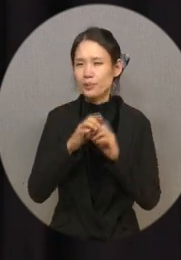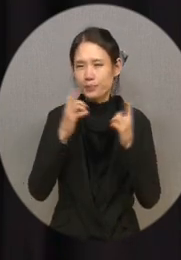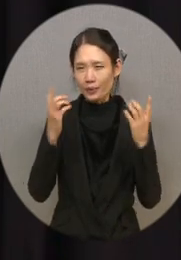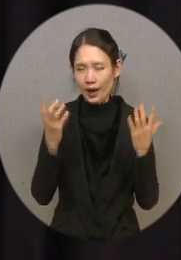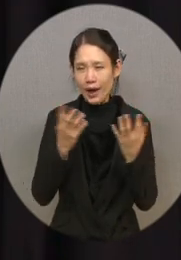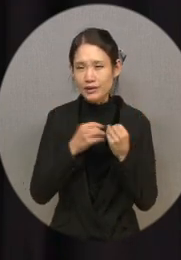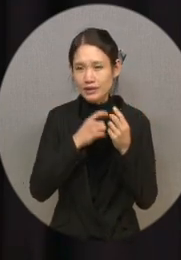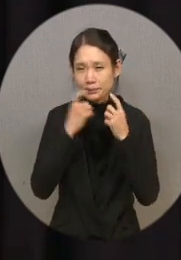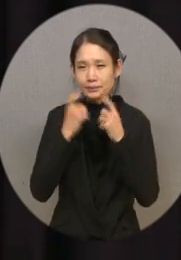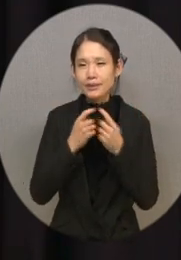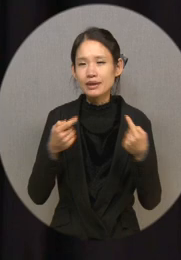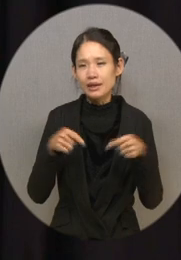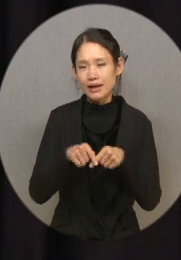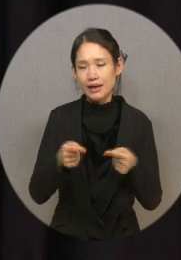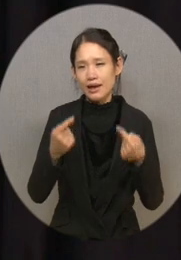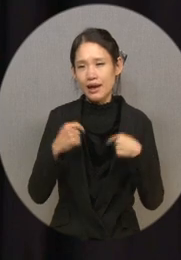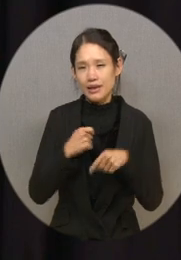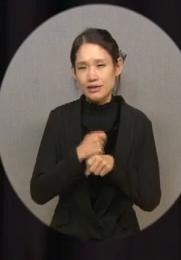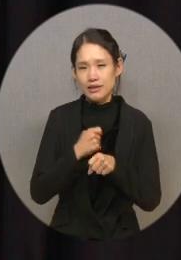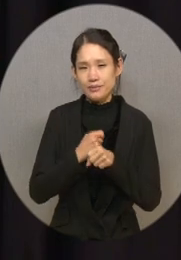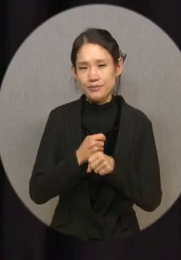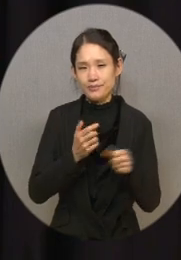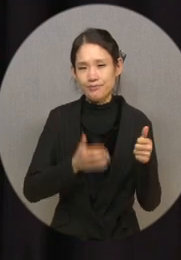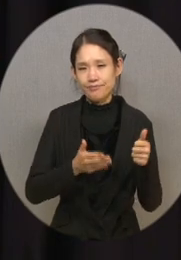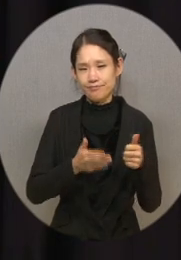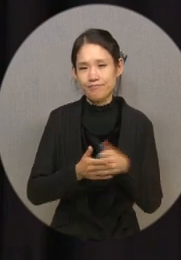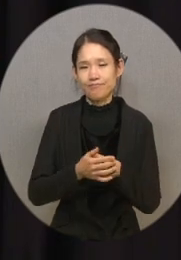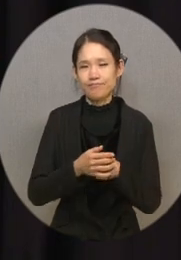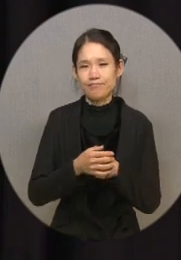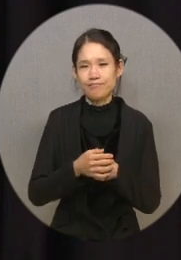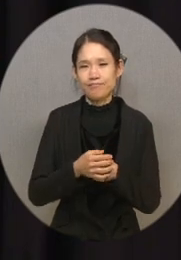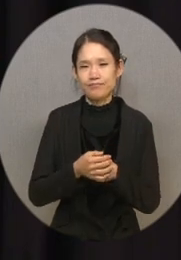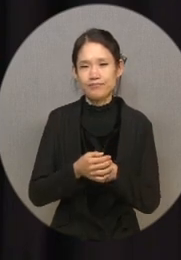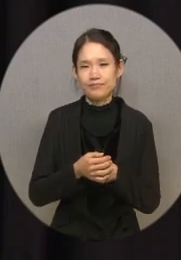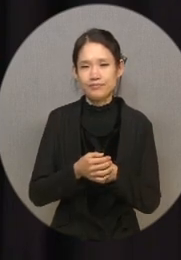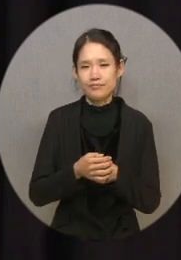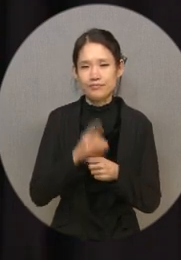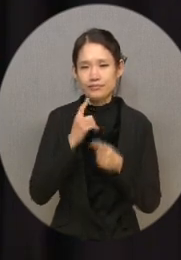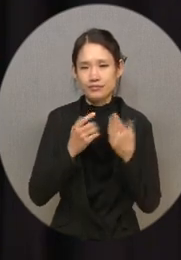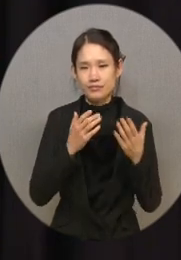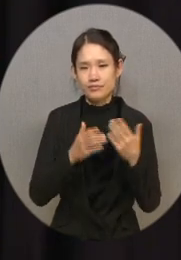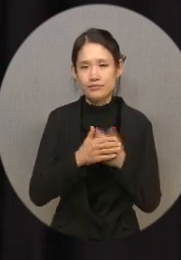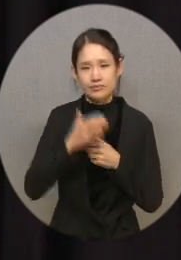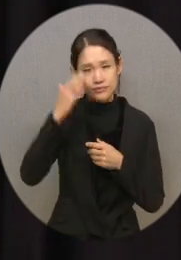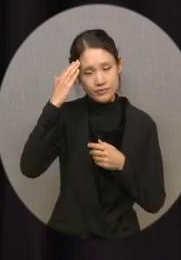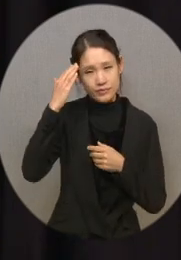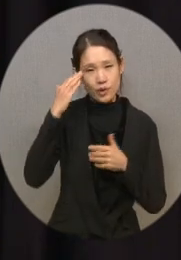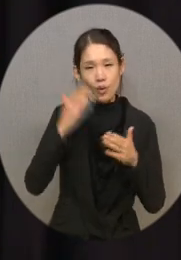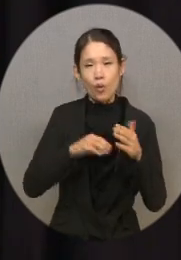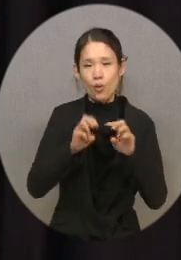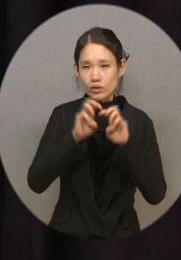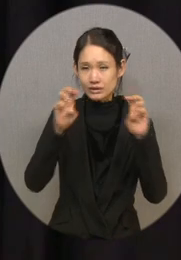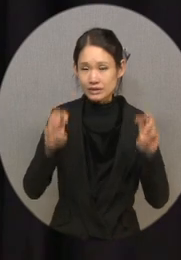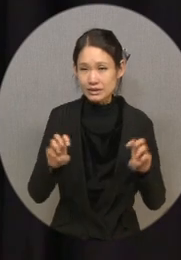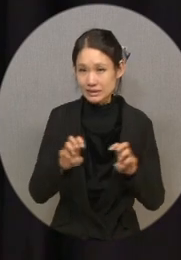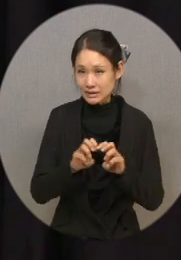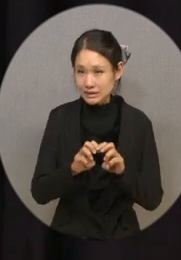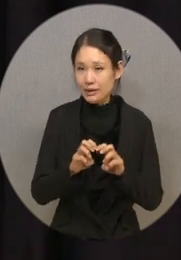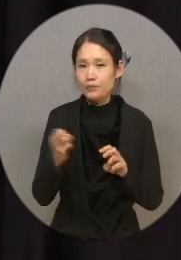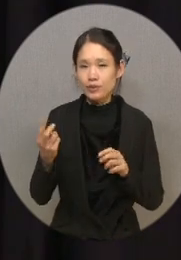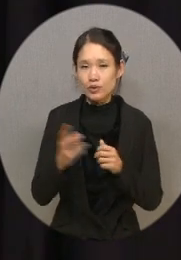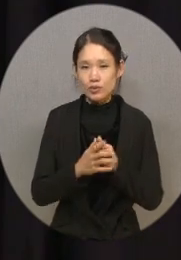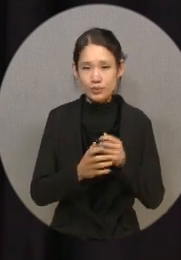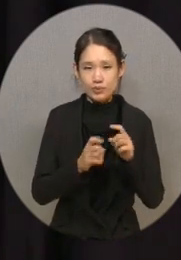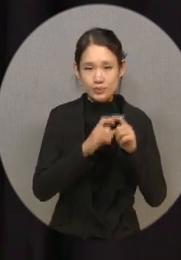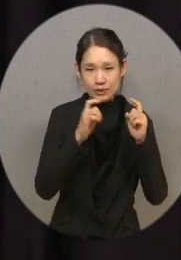참여하는 형태가 돼야 되겠다. 그런 생각이 듭니다. 그래서 뭐 말씀드리면은 우리나라의 공공 시스템하고 또